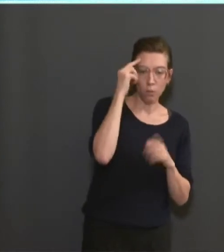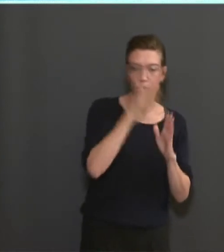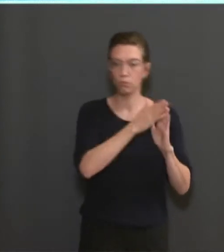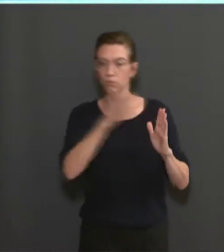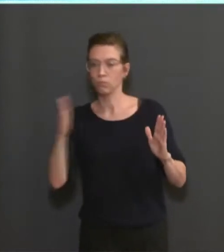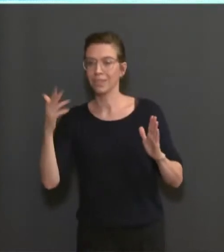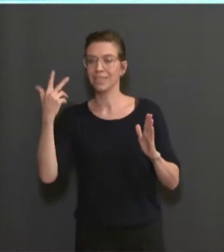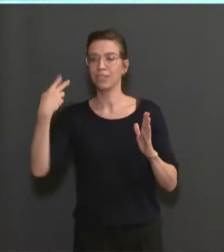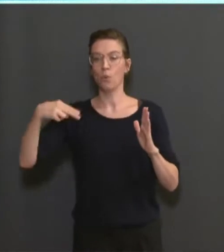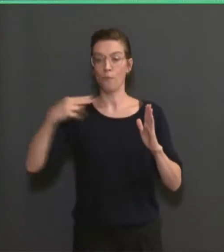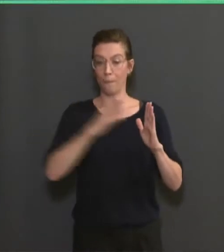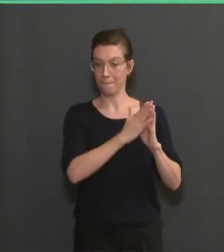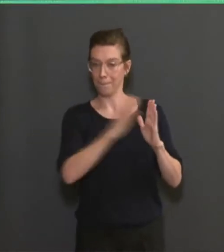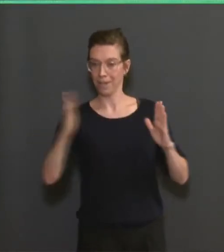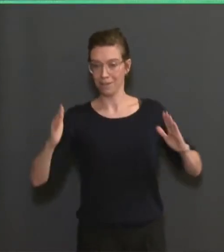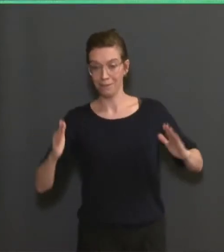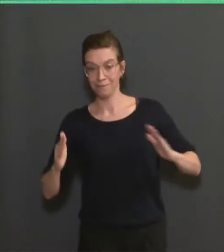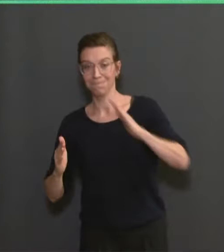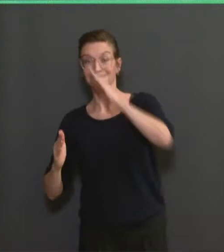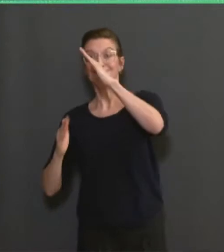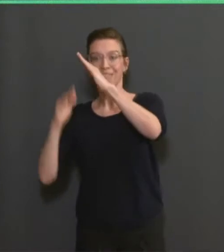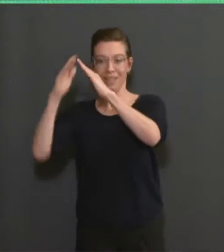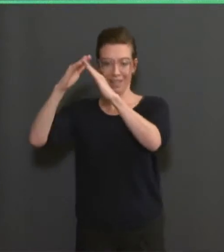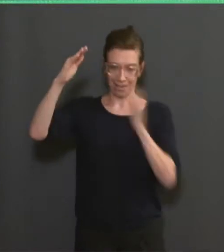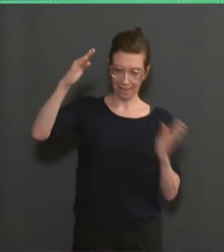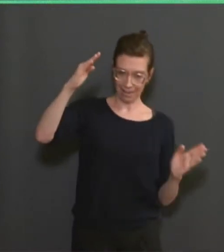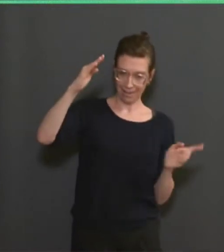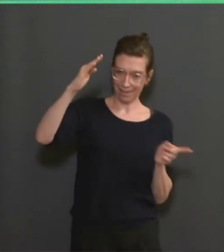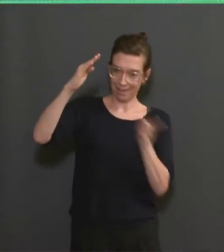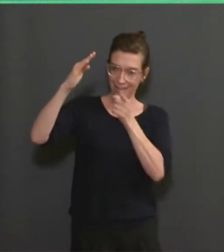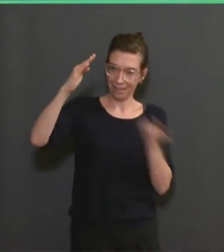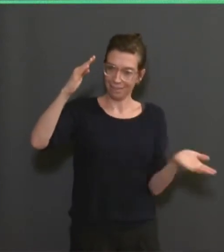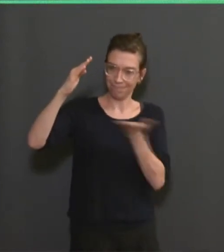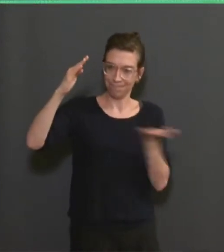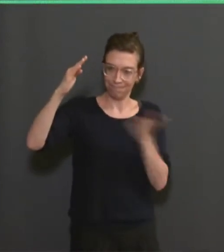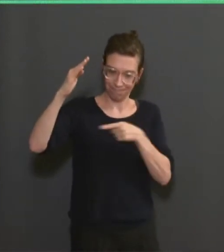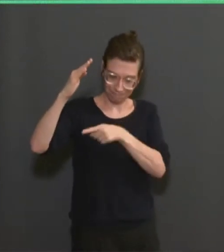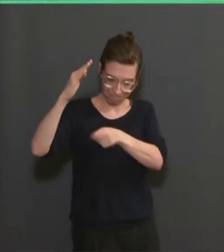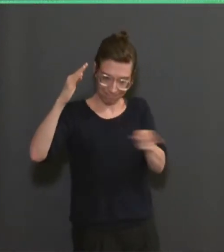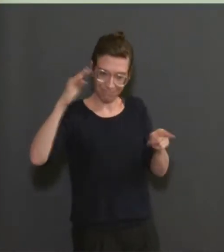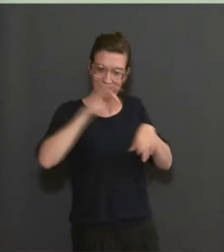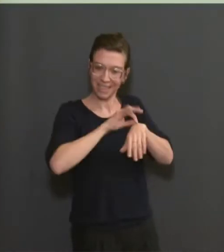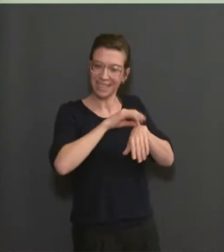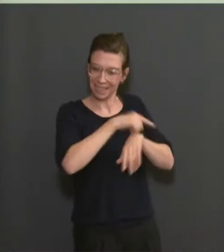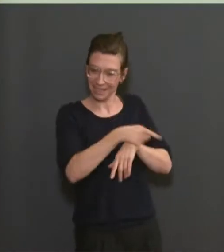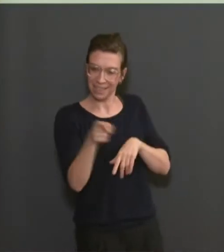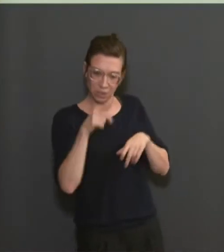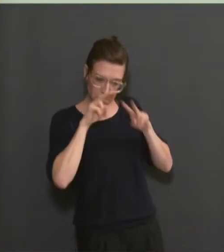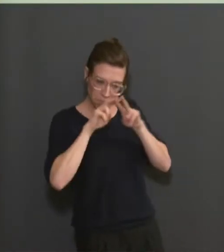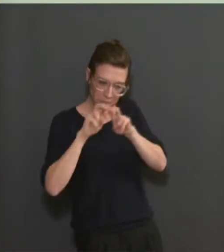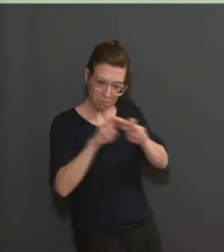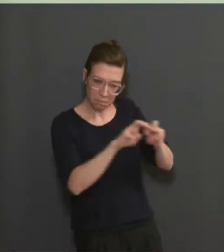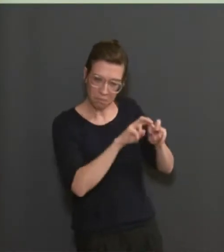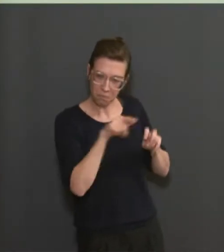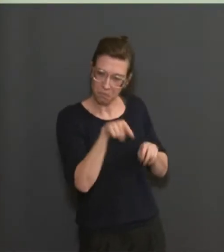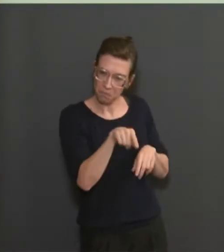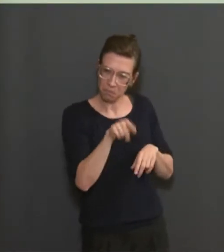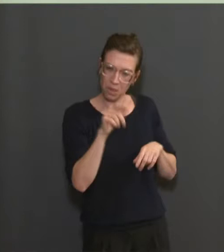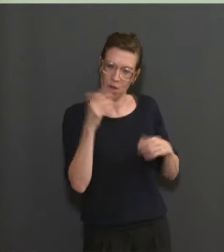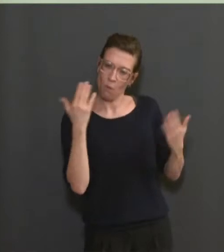Het profiel van de gehospitaliseerde COVID-patiënt blijft vrij gelijkaardig aan dat van de eerste